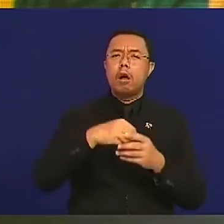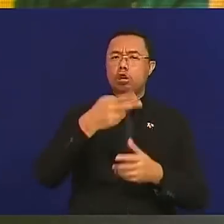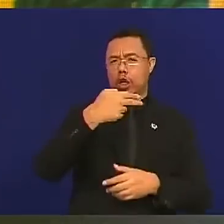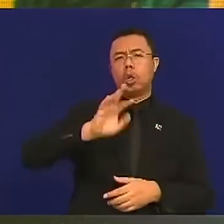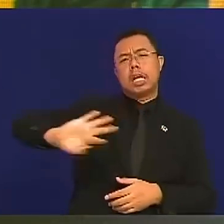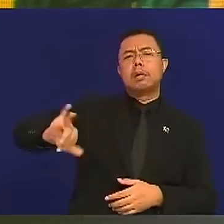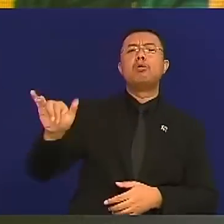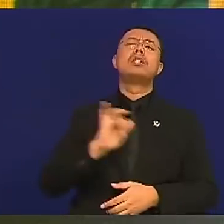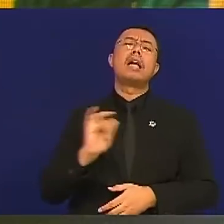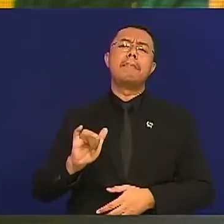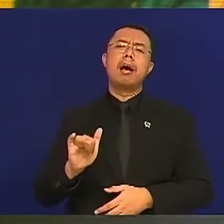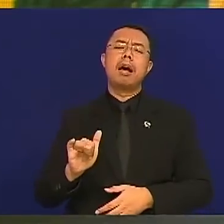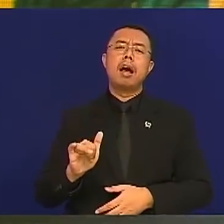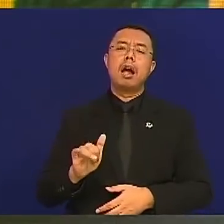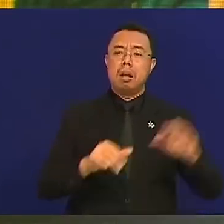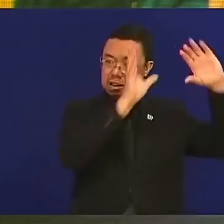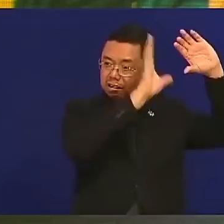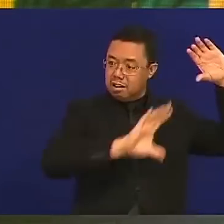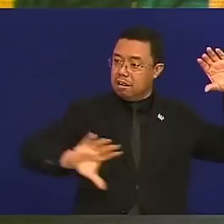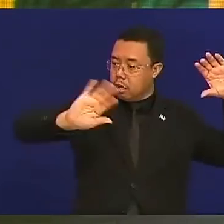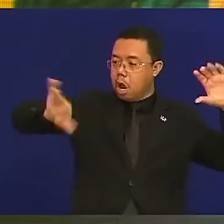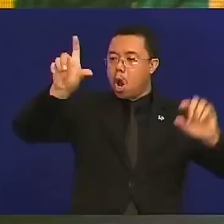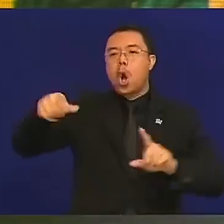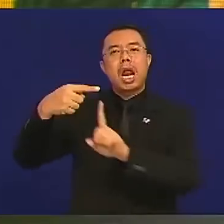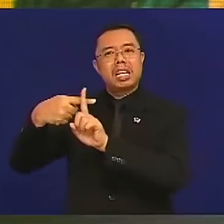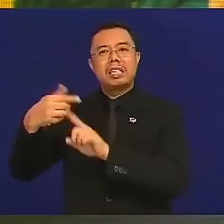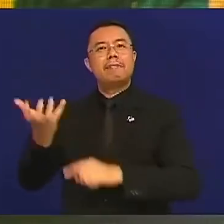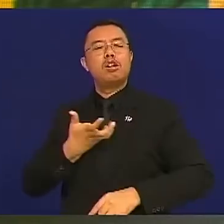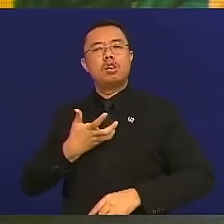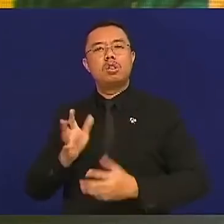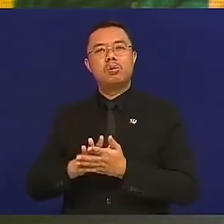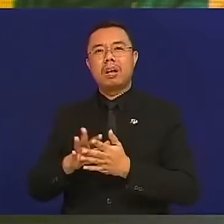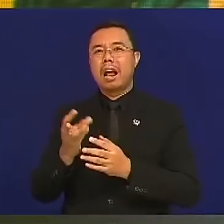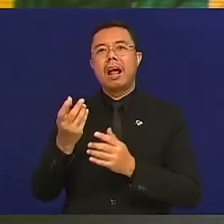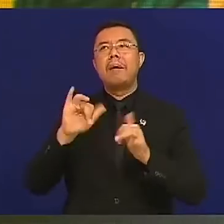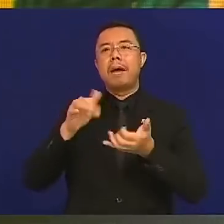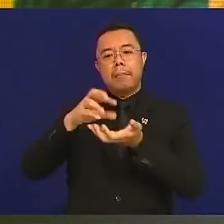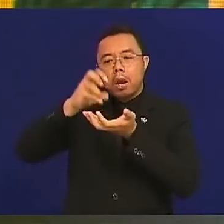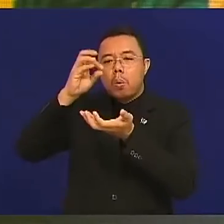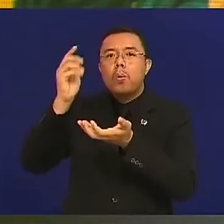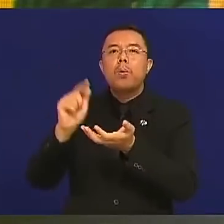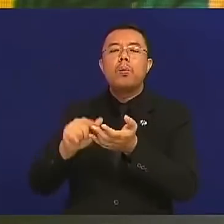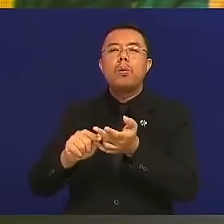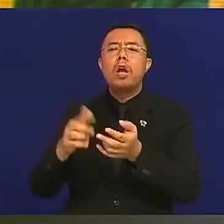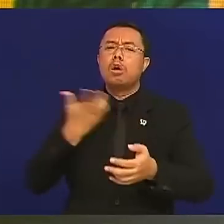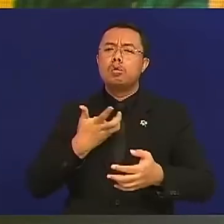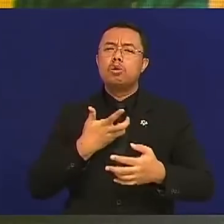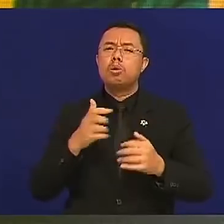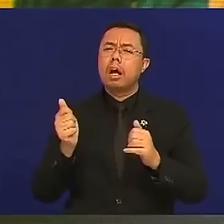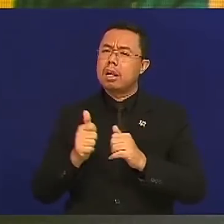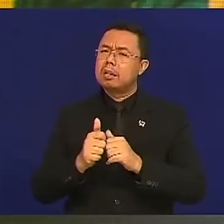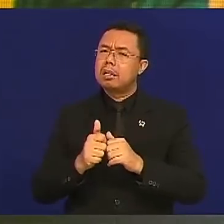timur juga begitu. Ada orang-orang yang sudah Kristen tapi masih suka main jimat, masih suka